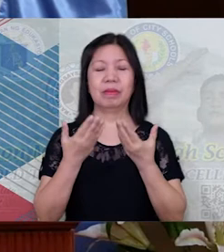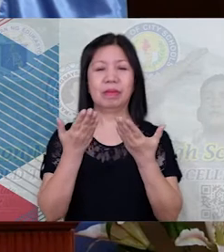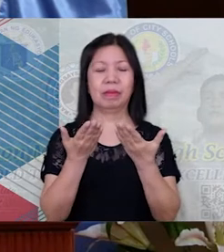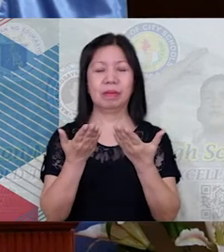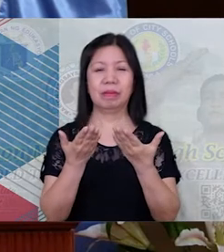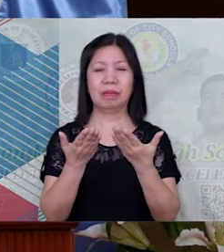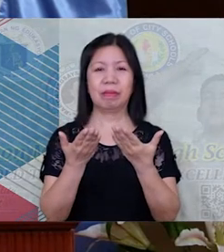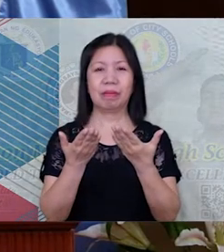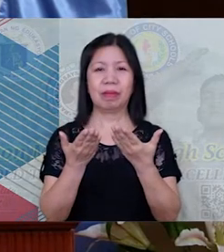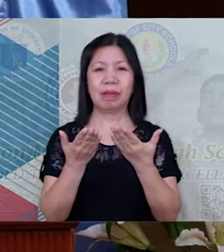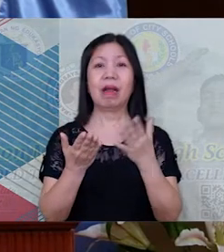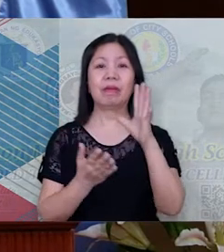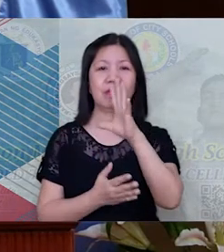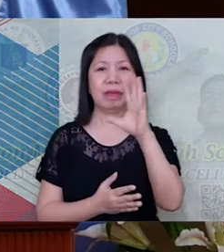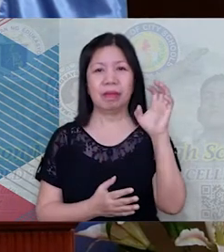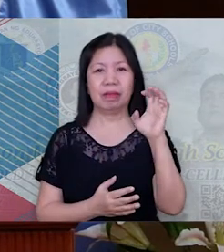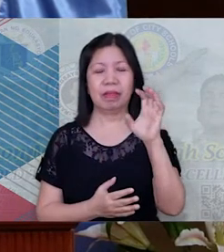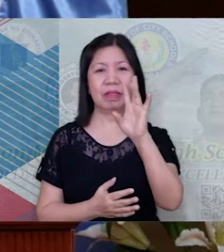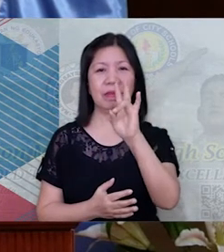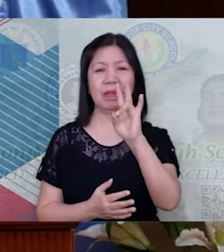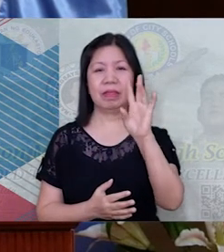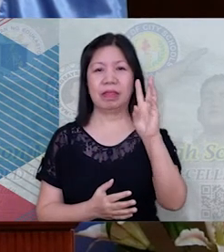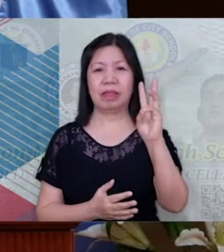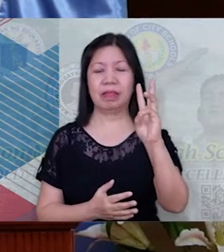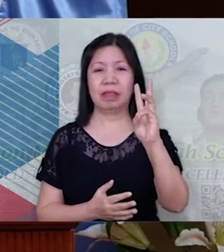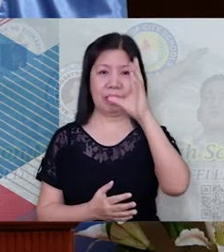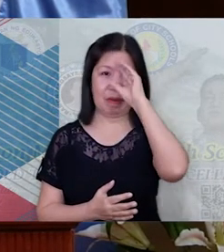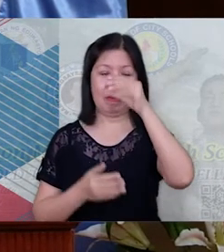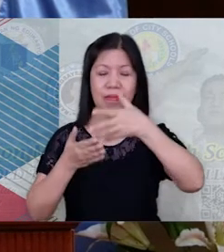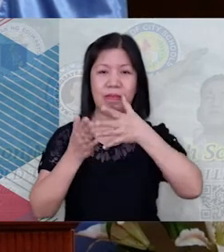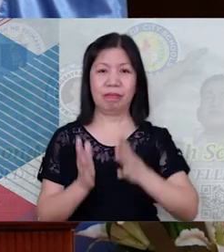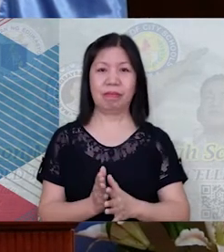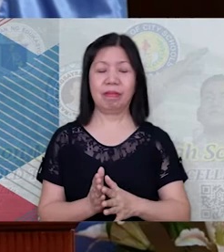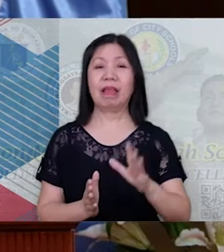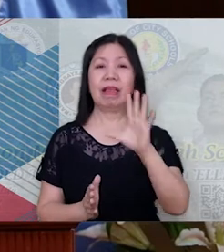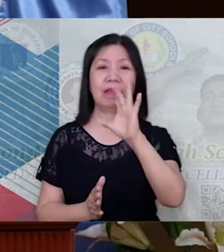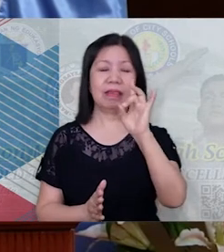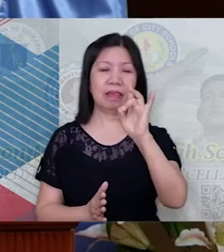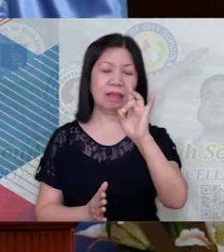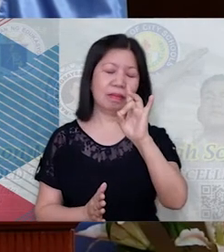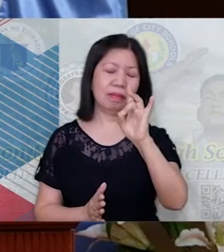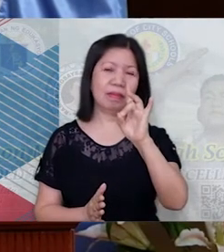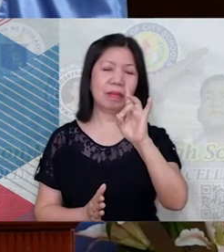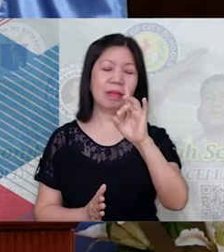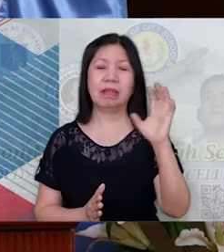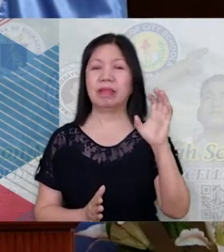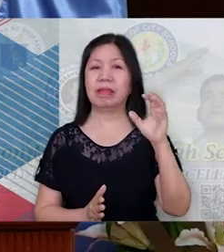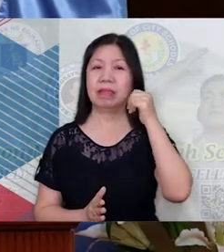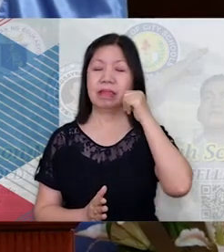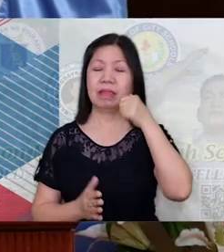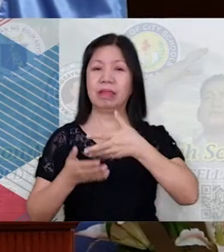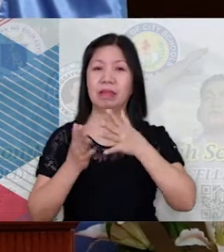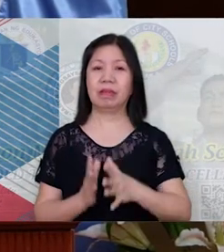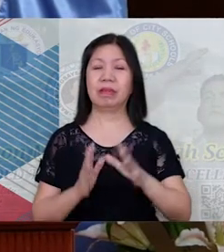sa inyo ang 576 na batang lalaki at 800 na batang babae na